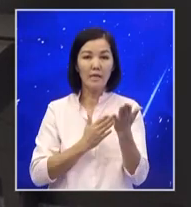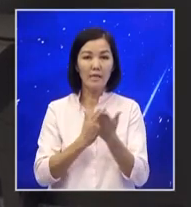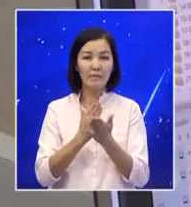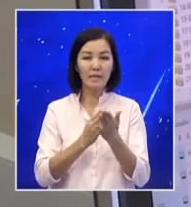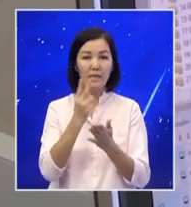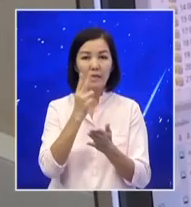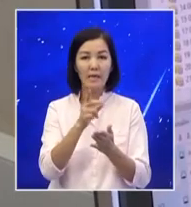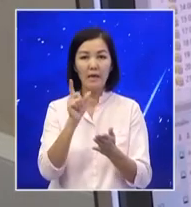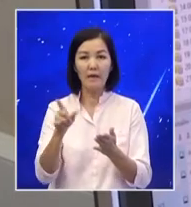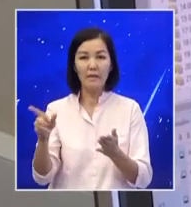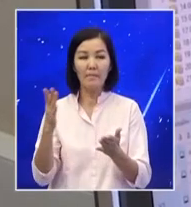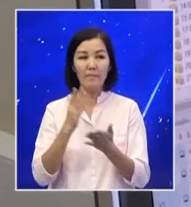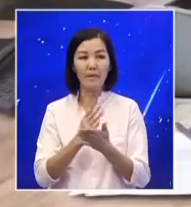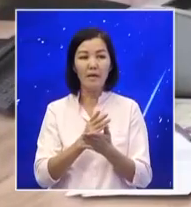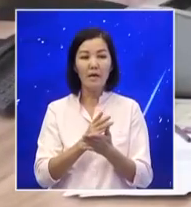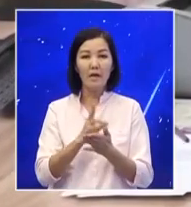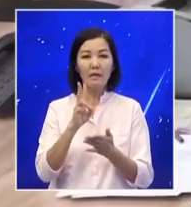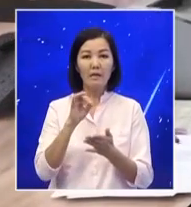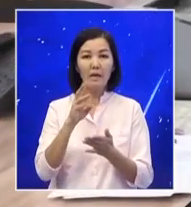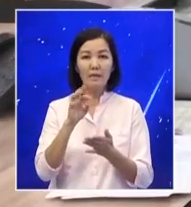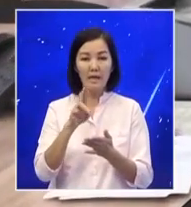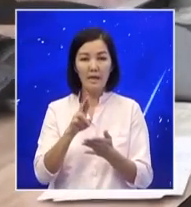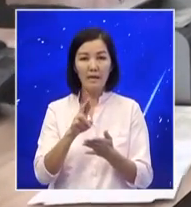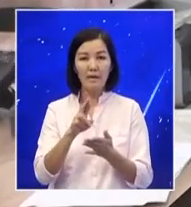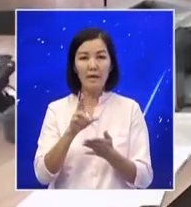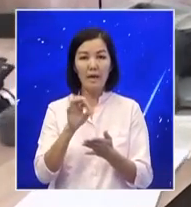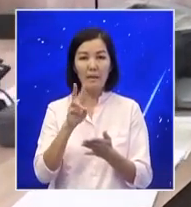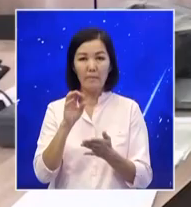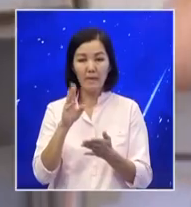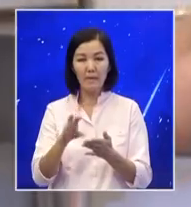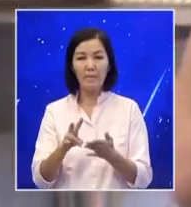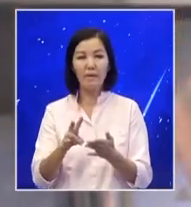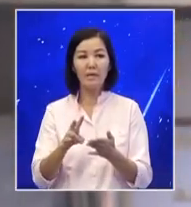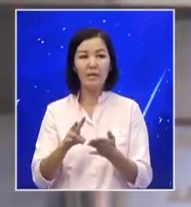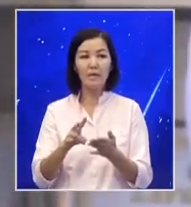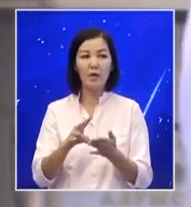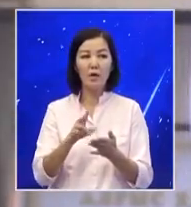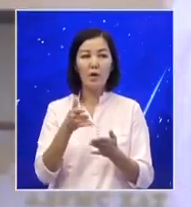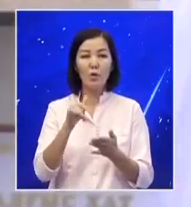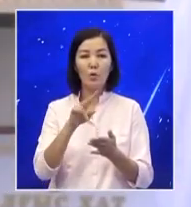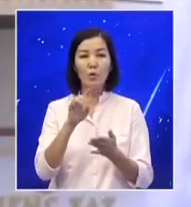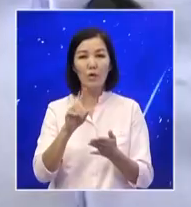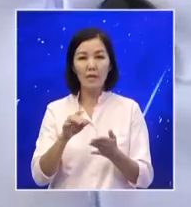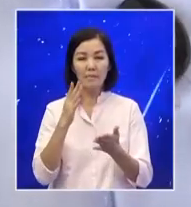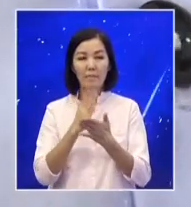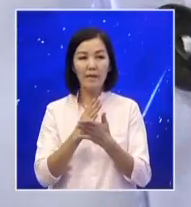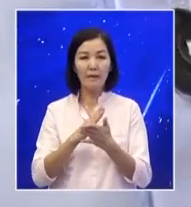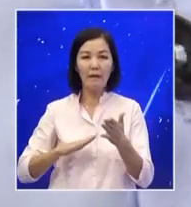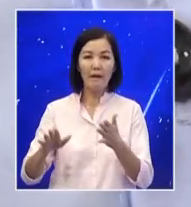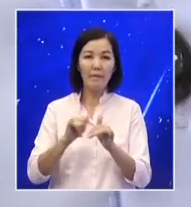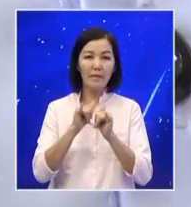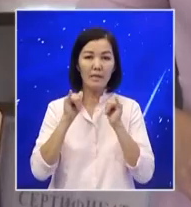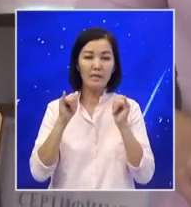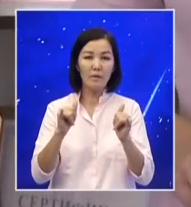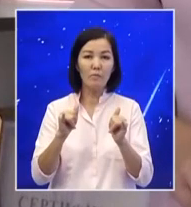қосынары Наталья Хаменко мен Гүлназ Мұстафалар бар. Саналы ғұмырларының 20 жылдан аса уақытында аймақ дамуына ақпараттық